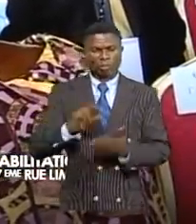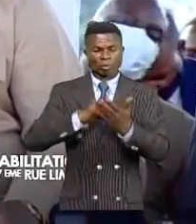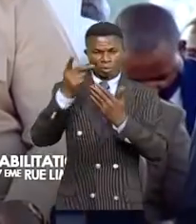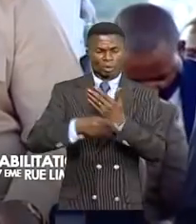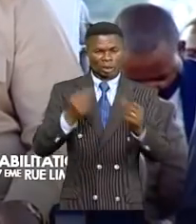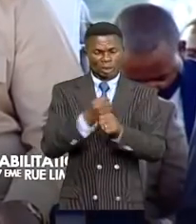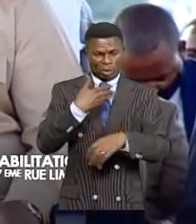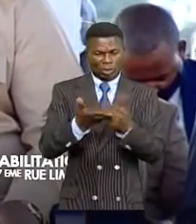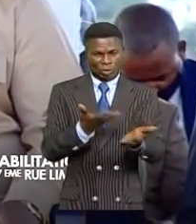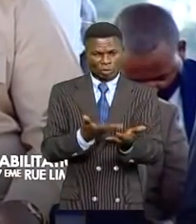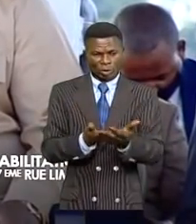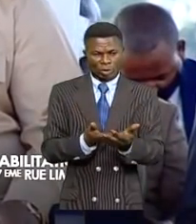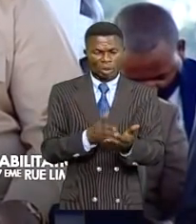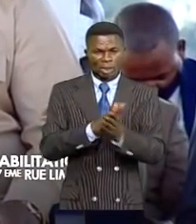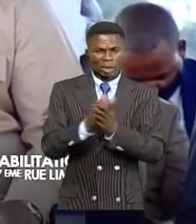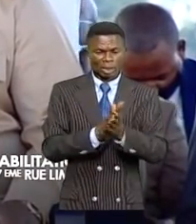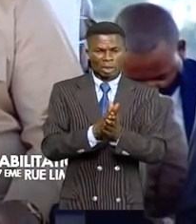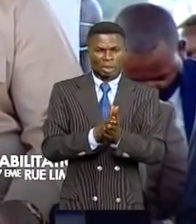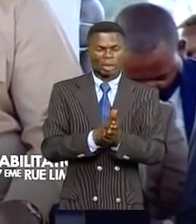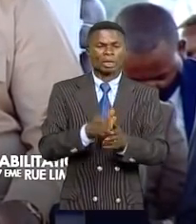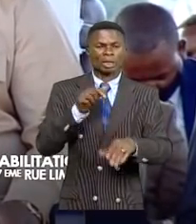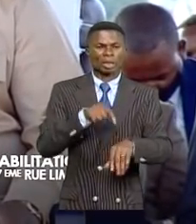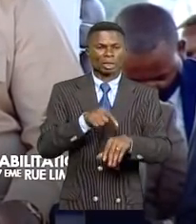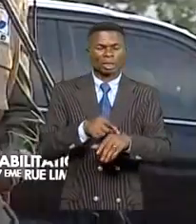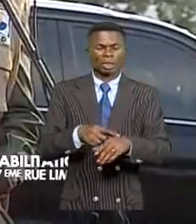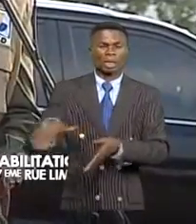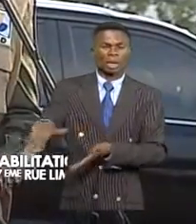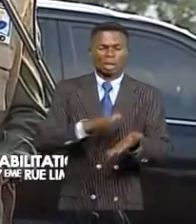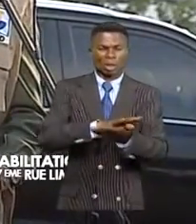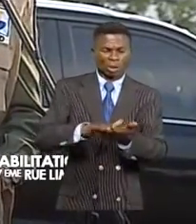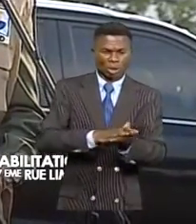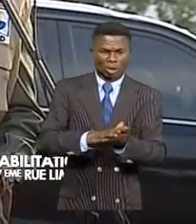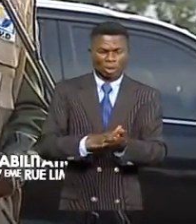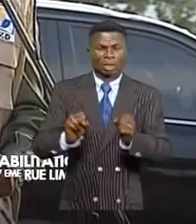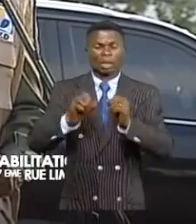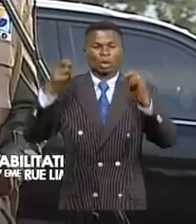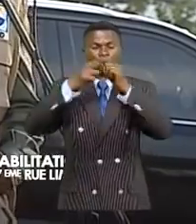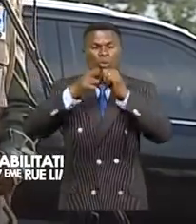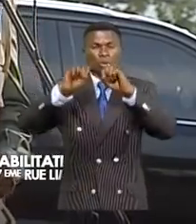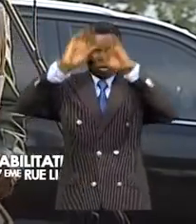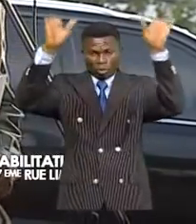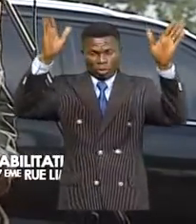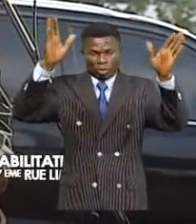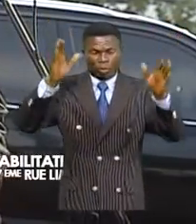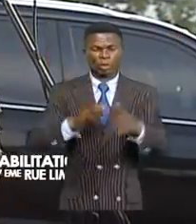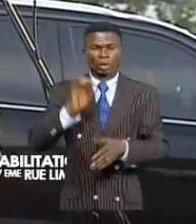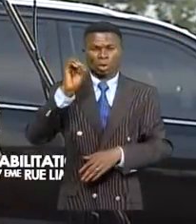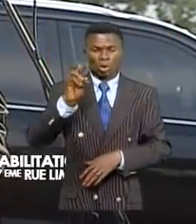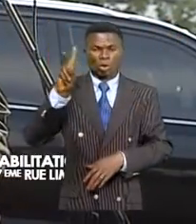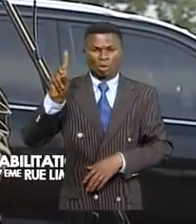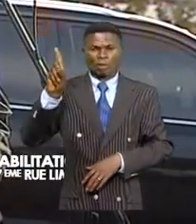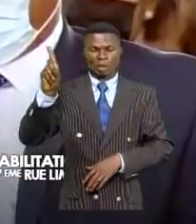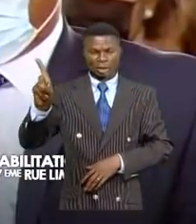réaliser consistent aux travaux d'assainissement de la chaussée plus l'éclairage. Nous avons l'OVD qui a